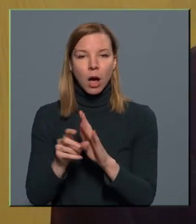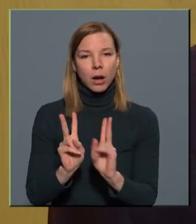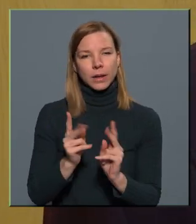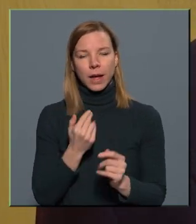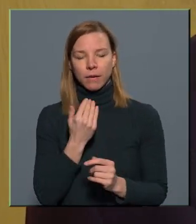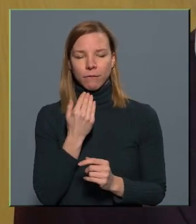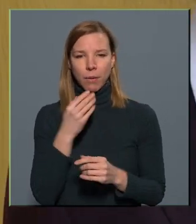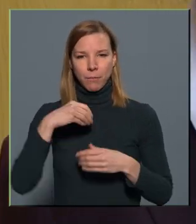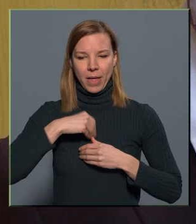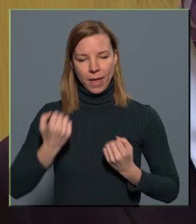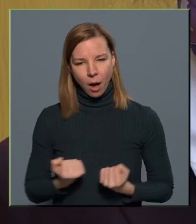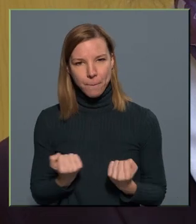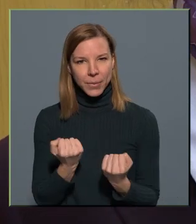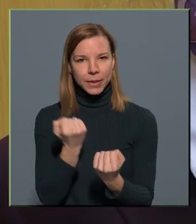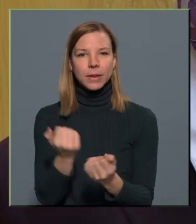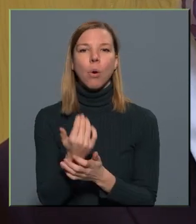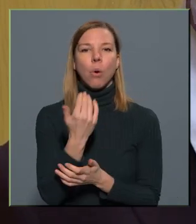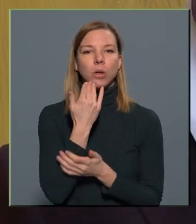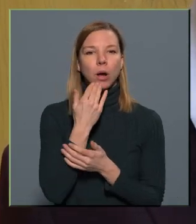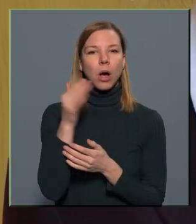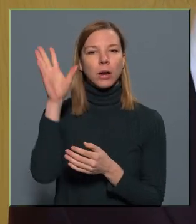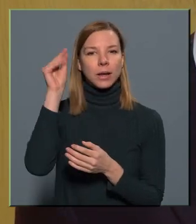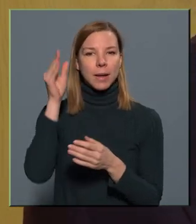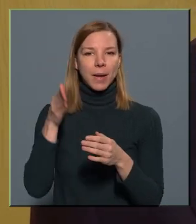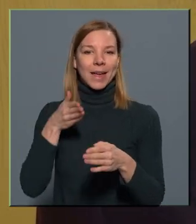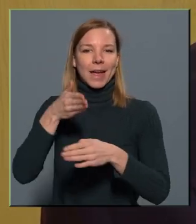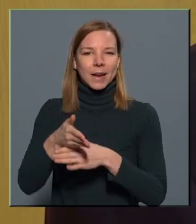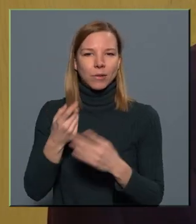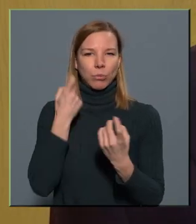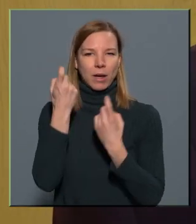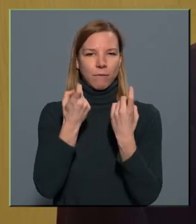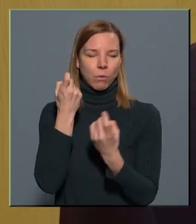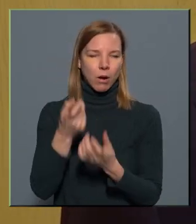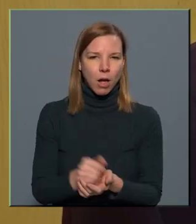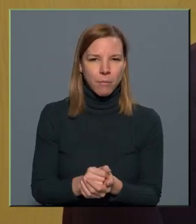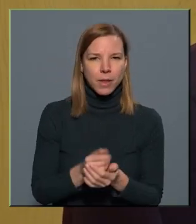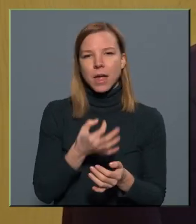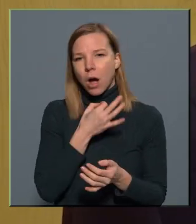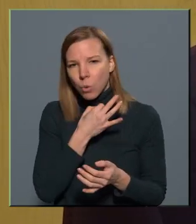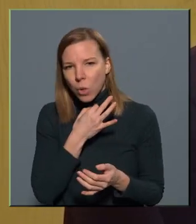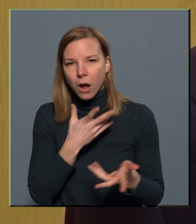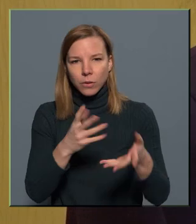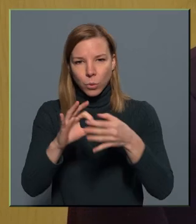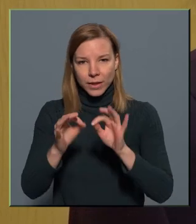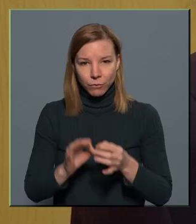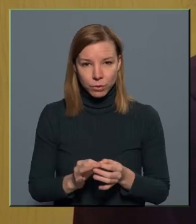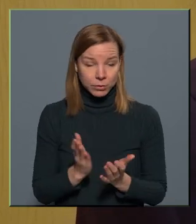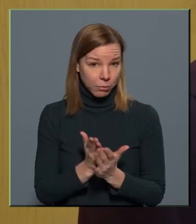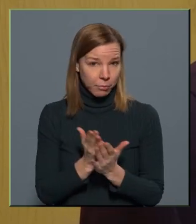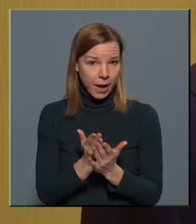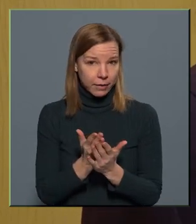meg akár hangulatokat, akár bármilyen összefüggéseket, akkor van erre mód. És